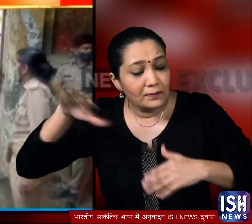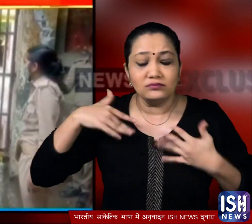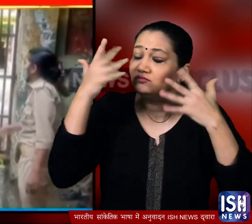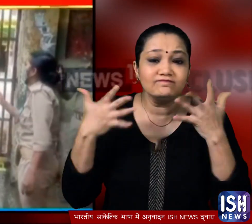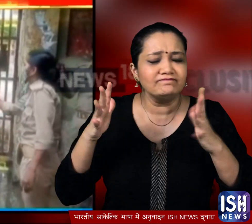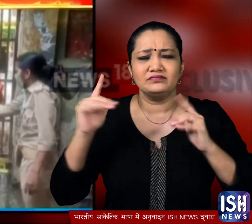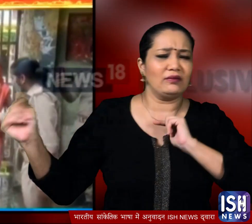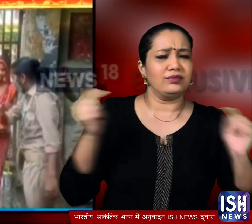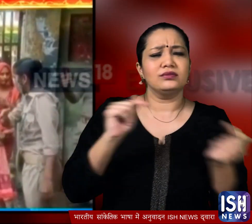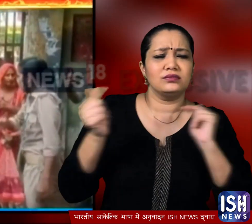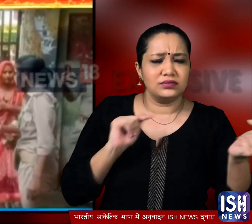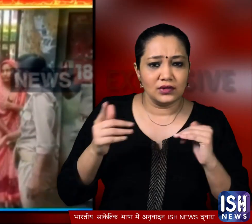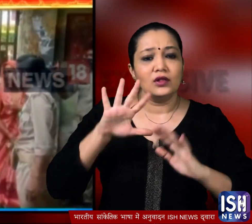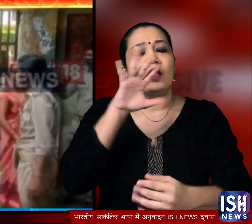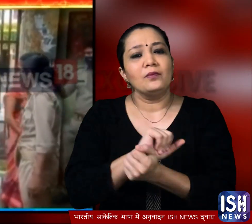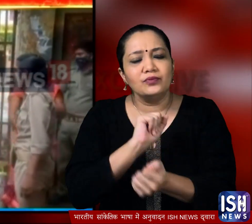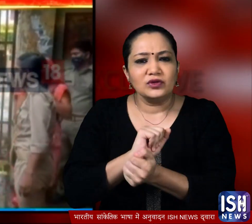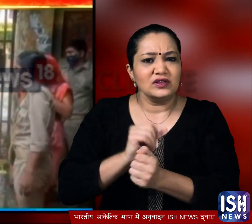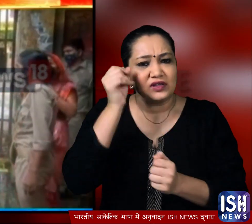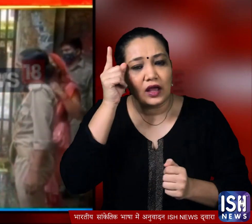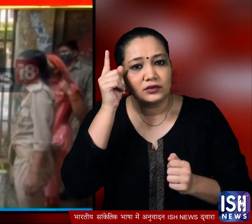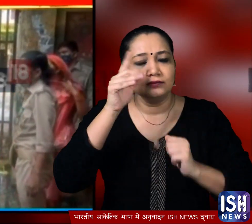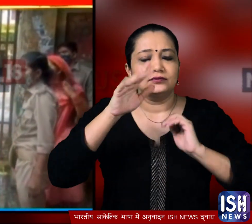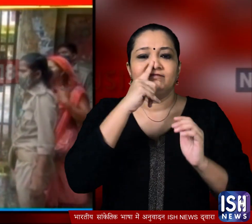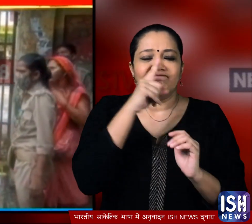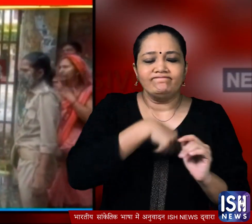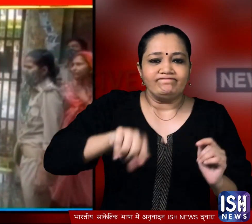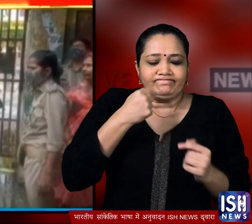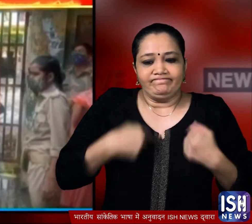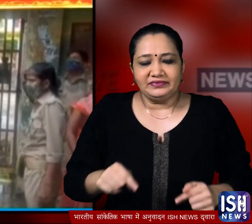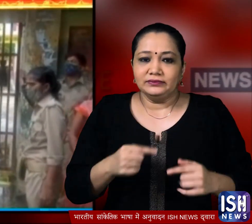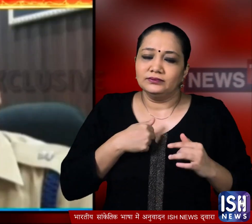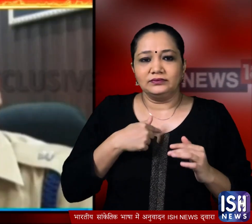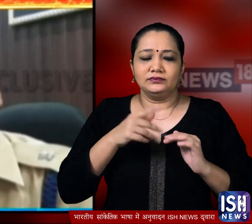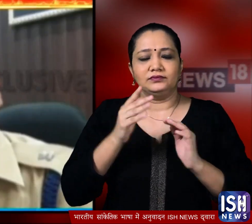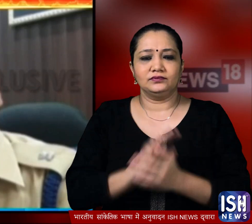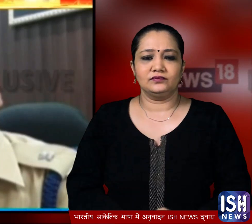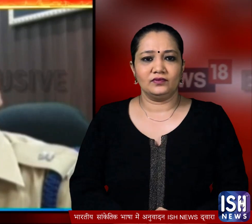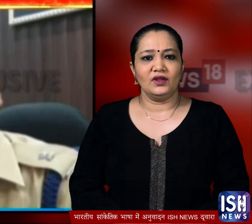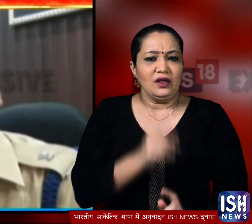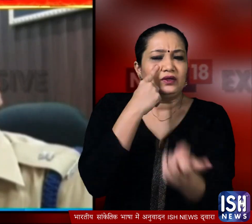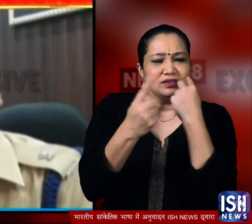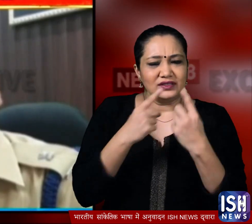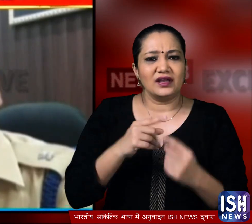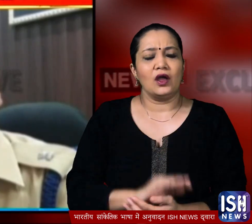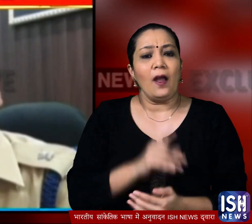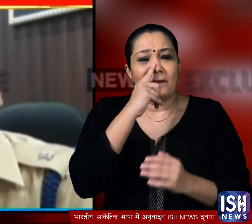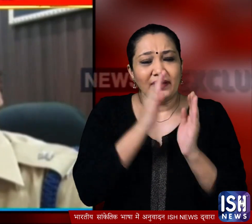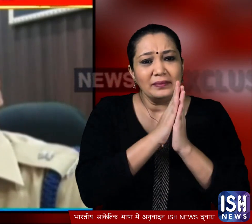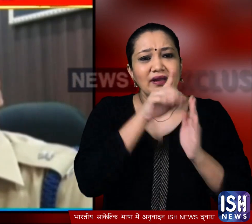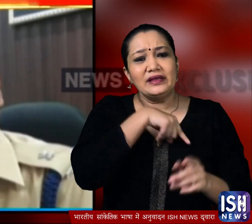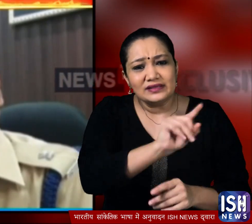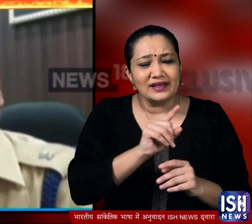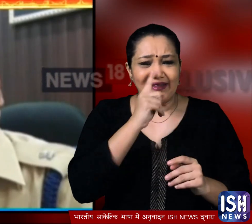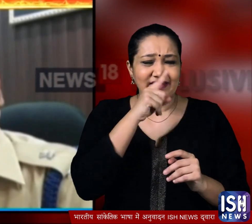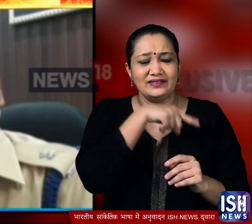बताया गया कि बाद में उस महिला को उन पुलिसकर्मियों की बात समझ आ गई और अपनी गलती का एहसास भी हो गया। कार्रवाई नहीं की गई है। उक्त महिला श्रद्धालु द्वारा